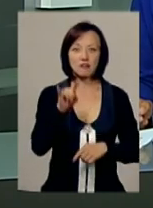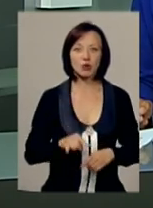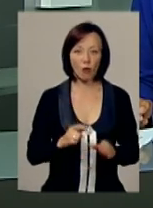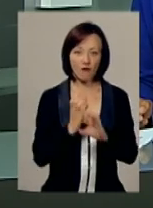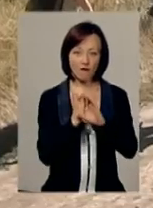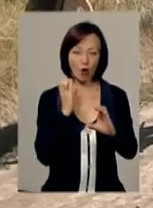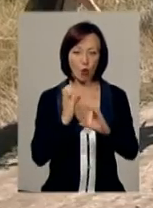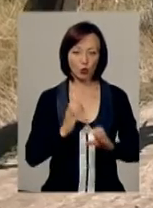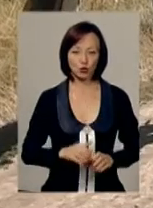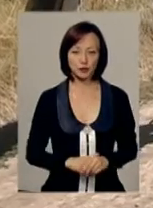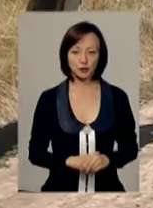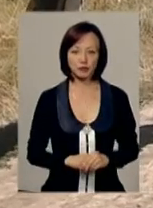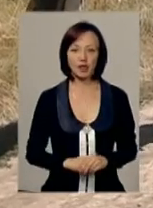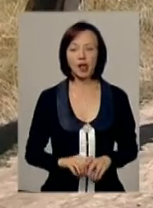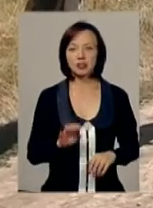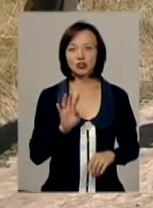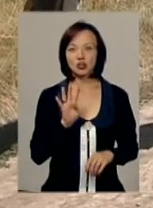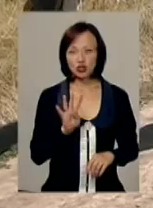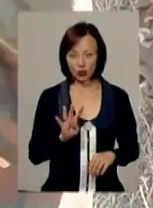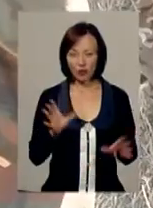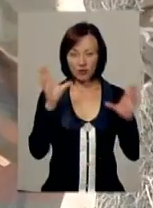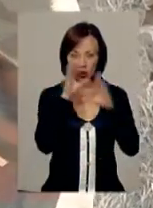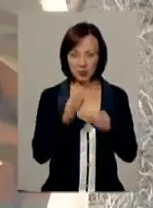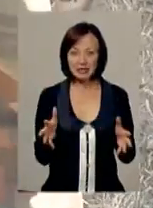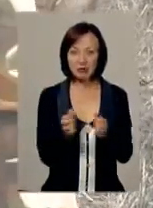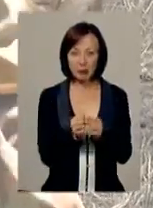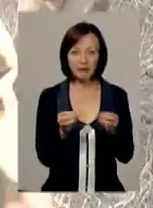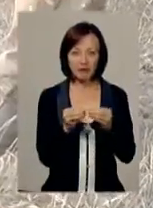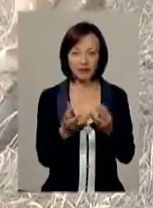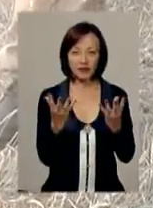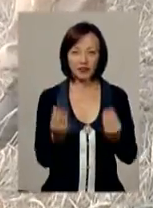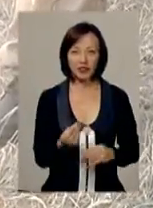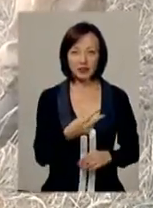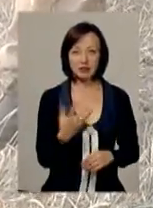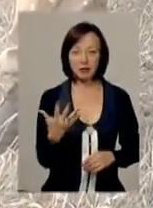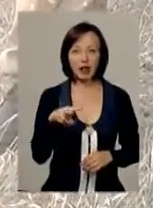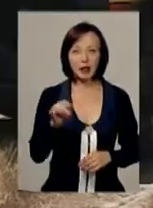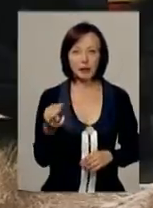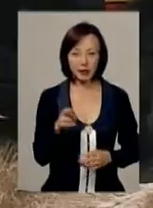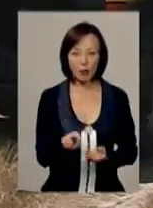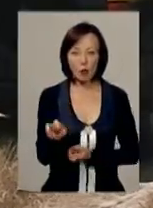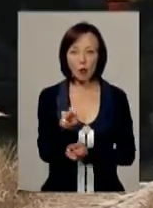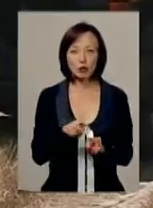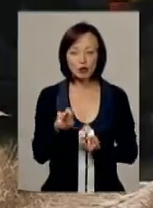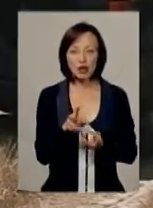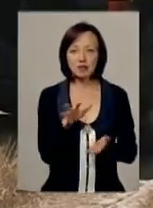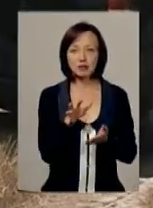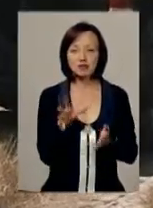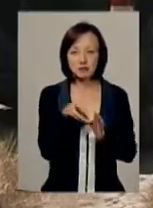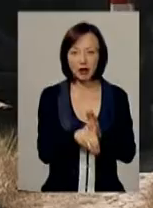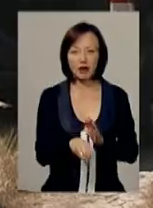вагону. 4 із 6 втікачів вдалося спіймати того ж дня, 25 липня. У їхніх пошуках були задіяні як